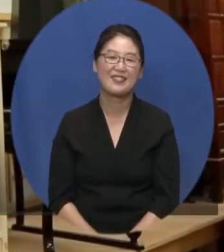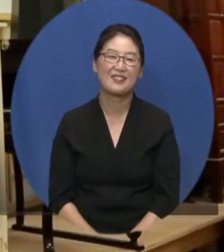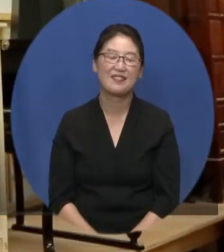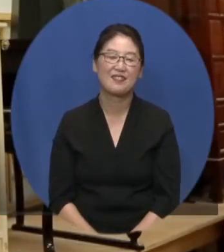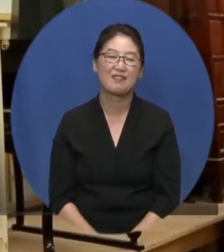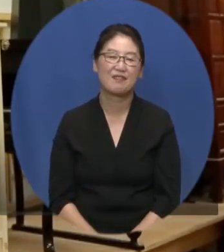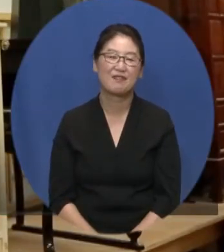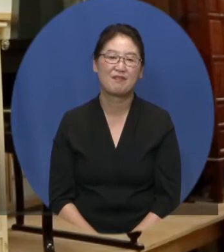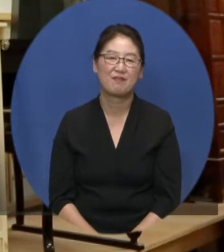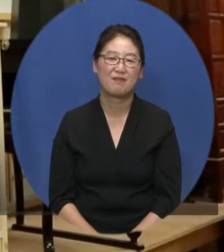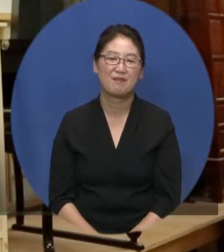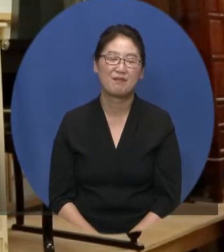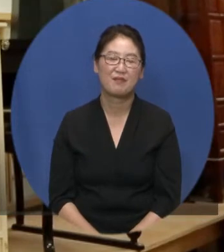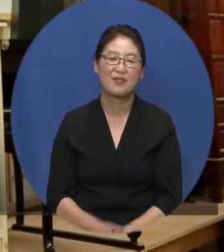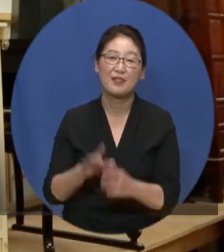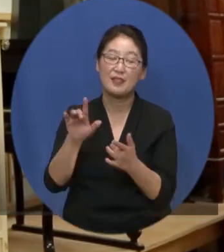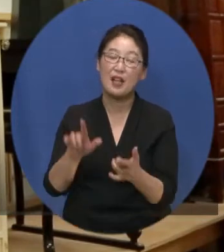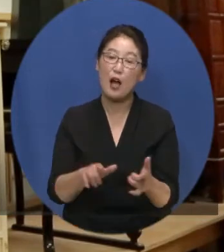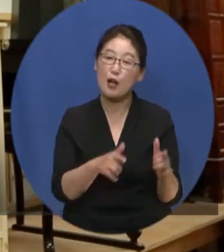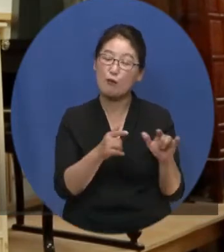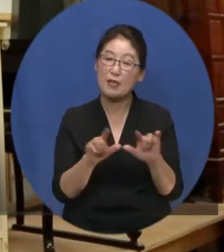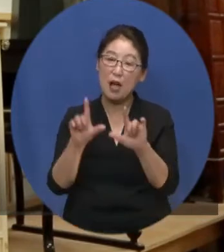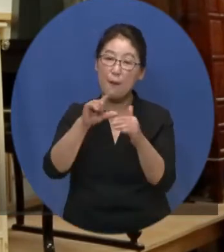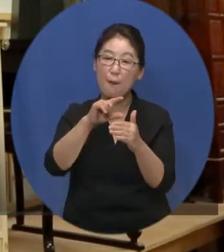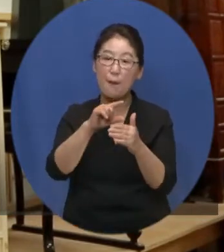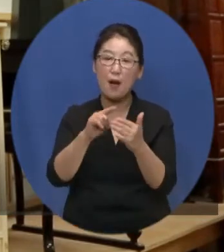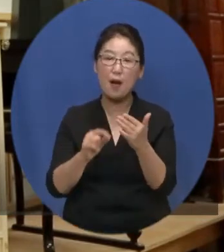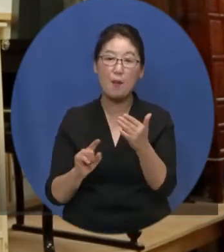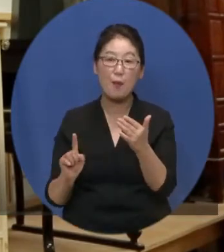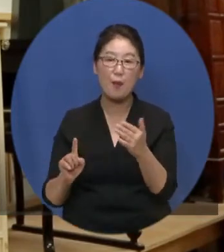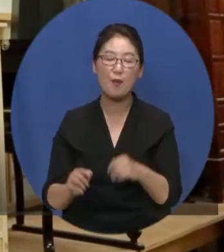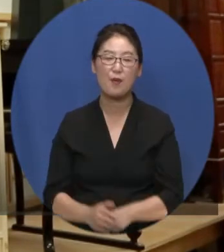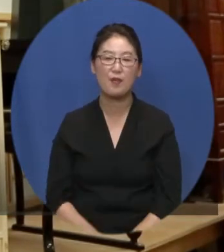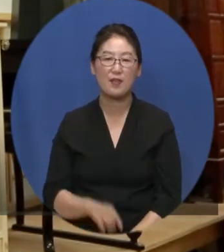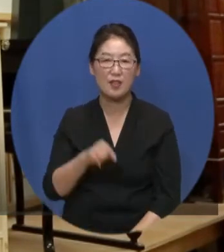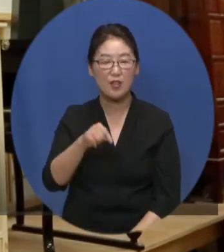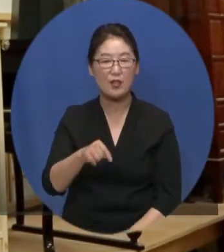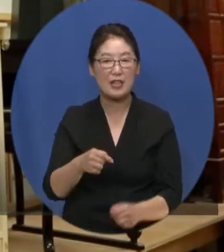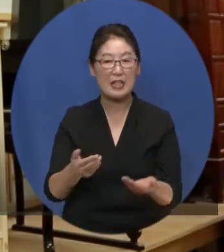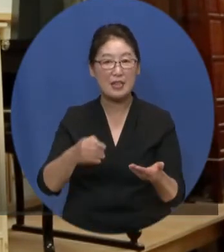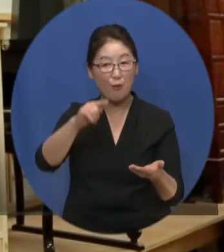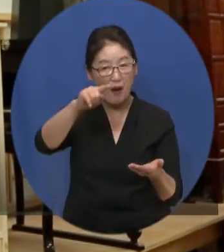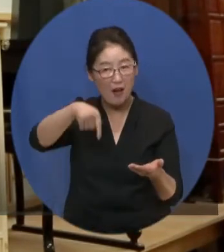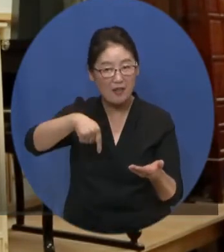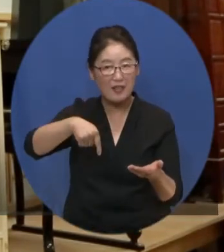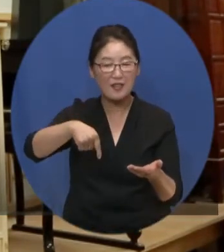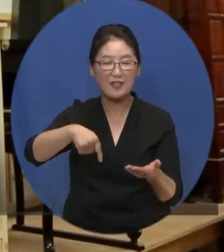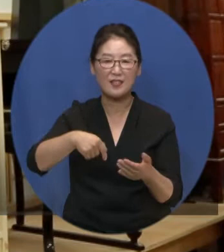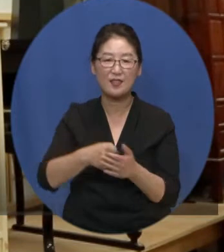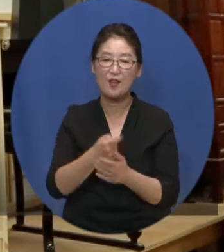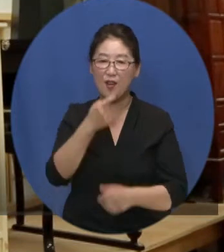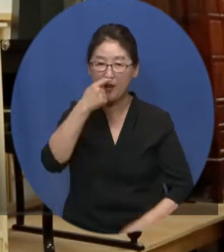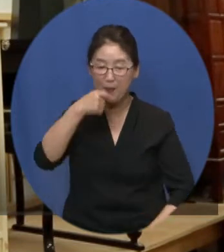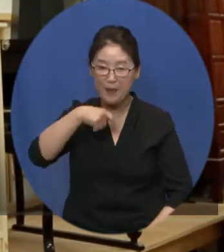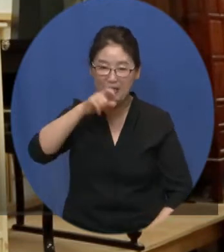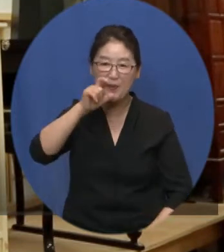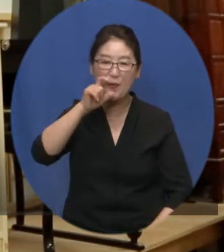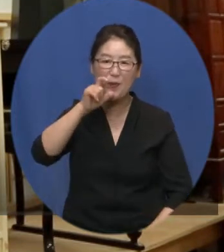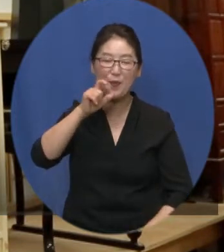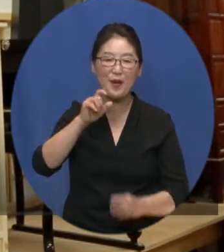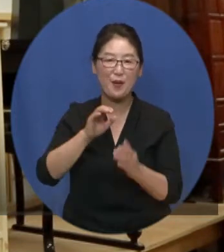그럼 추한 5일 가 어떻게 되신 거예요 어 공방에 출근을 하면 커피 한잔 먹고